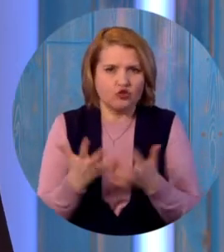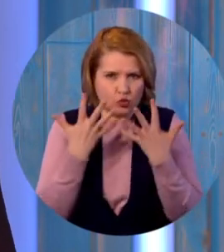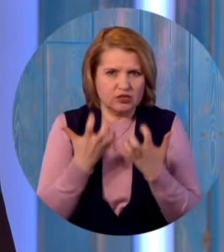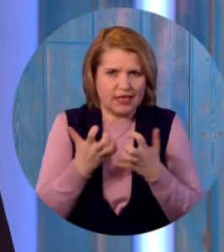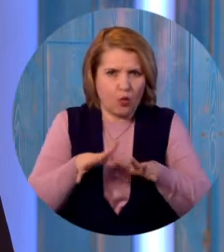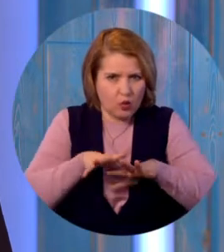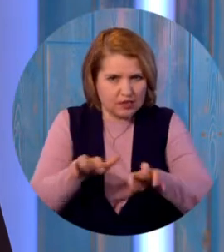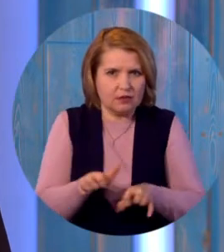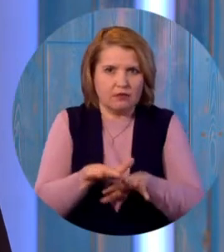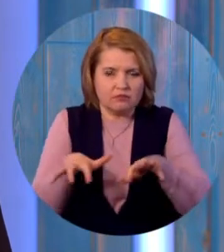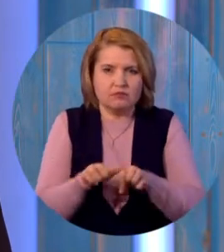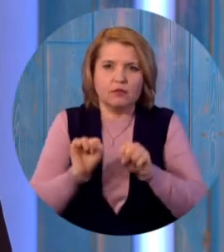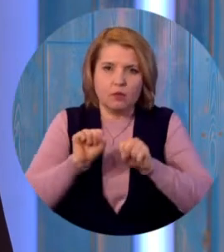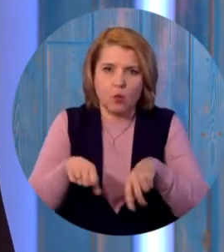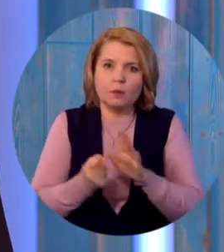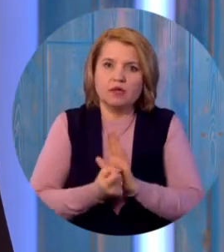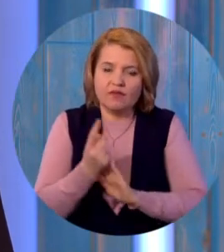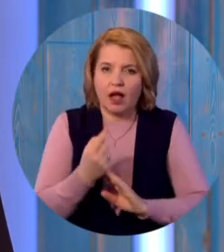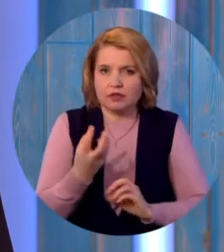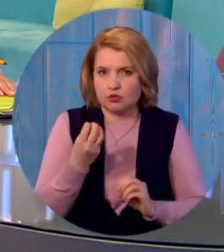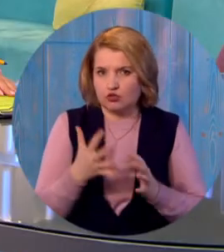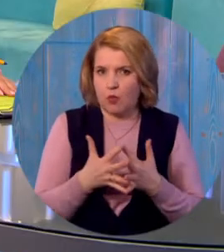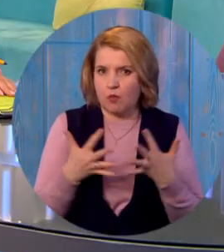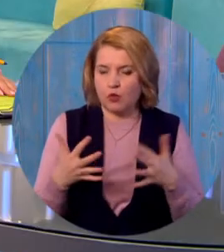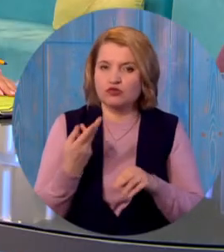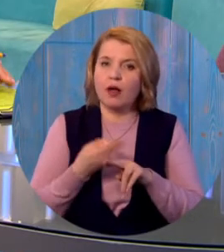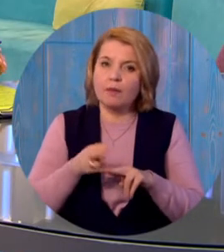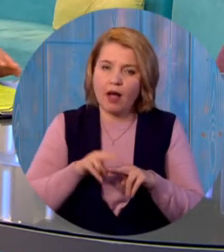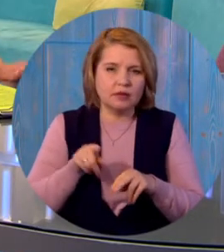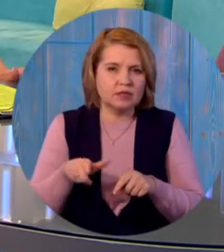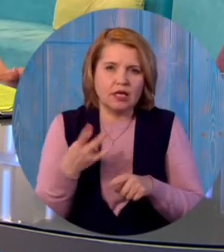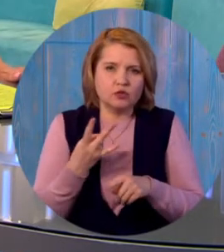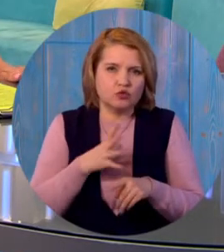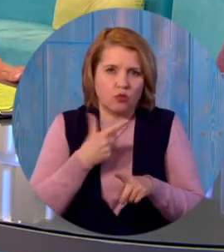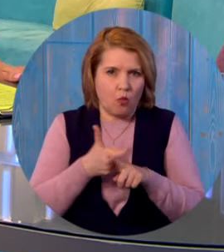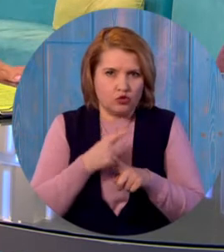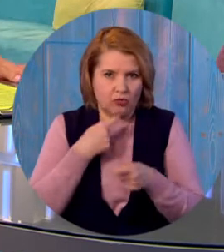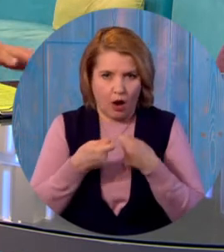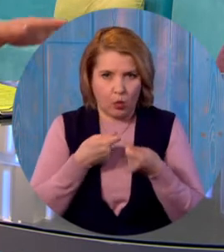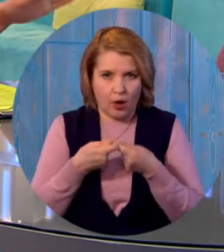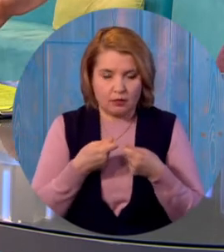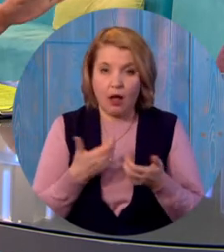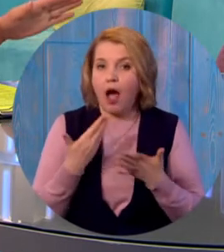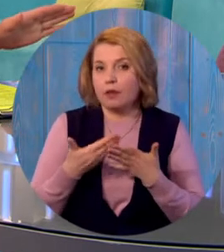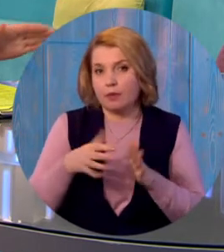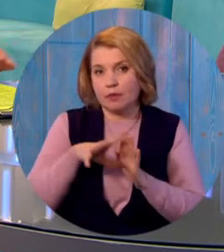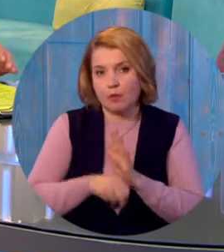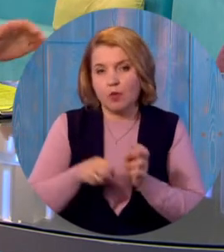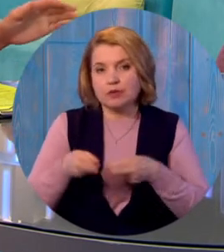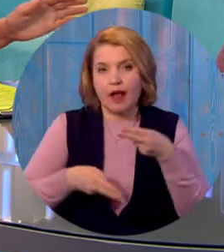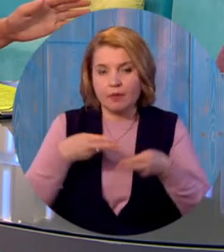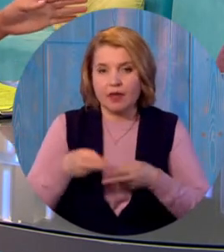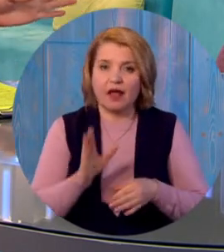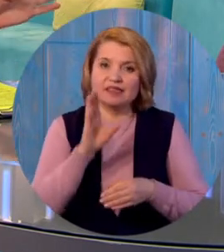антицеллюлитный, то они могут появляться, их еще больше и больше становится. Поэтому здесь очень аккуратно. А вот смотрите, после операции, допустим,